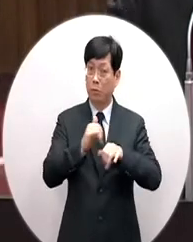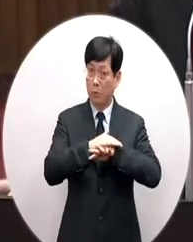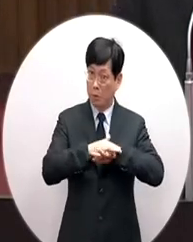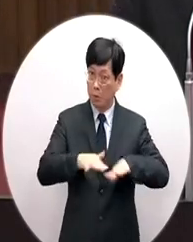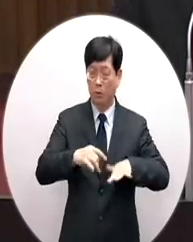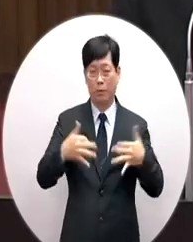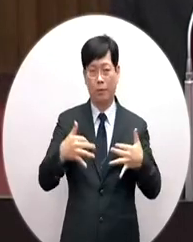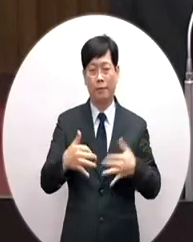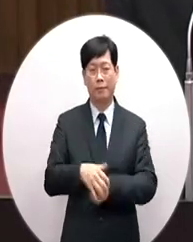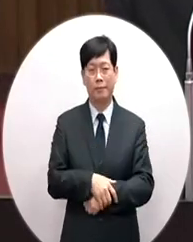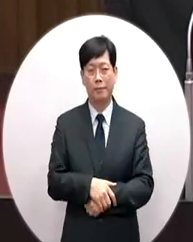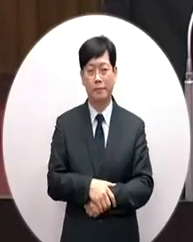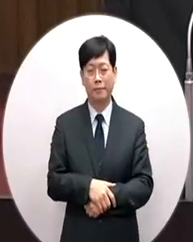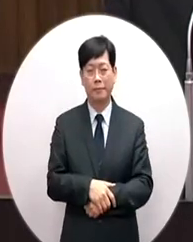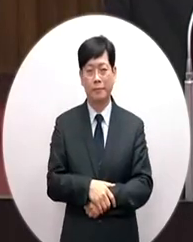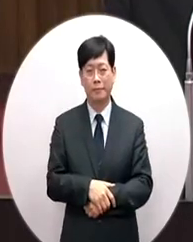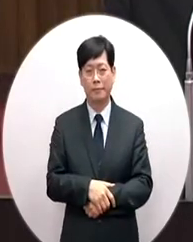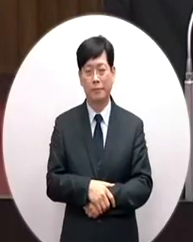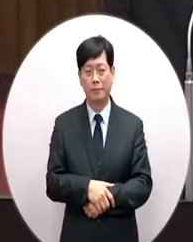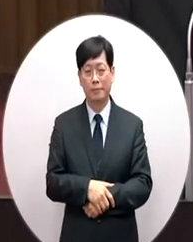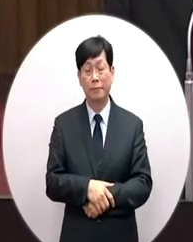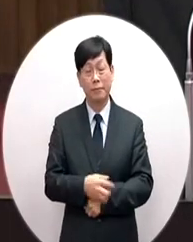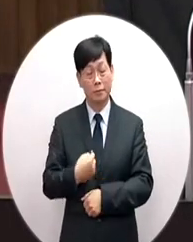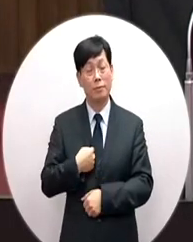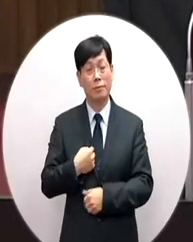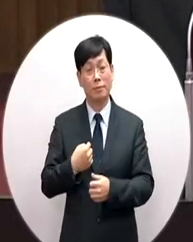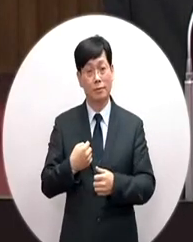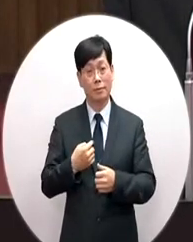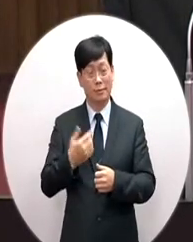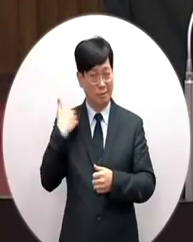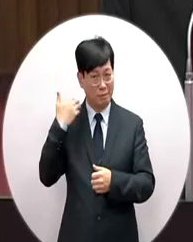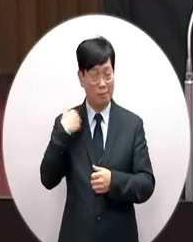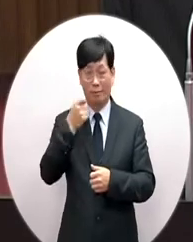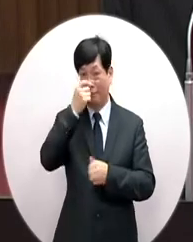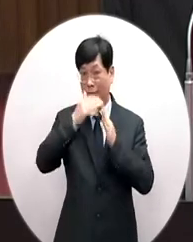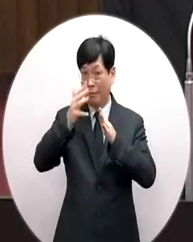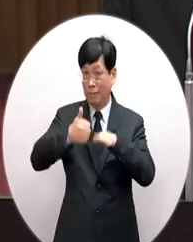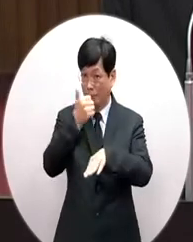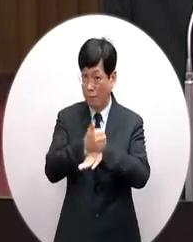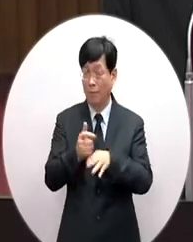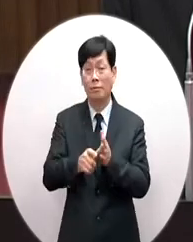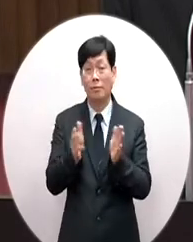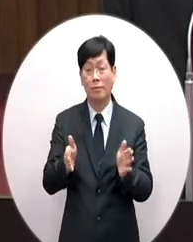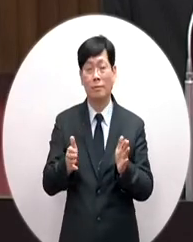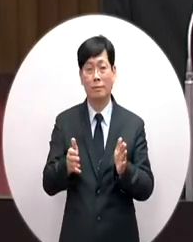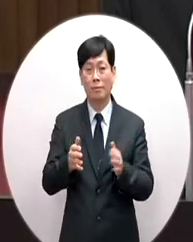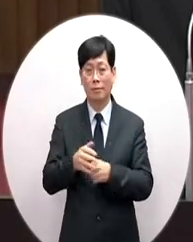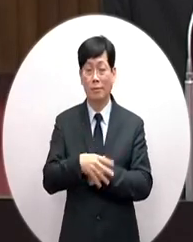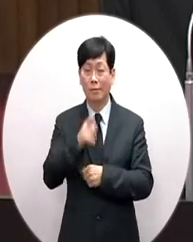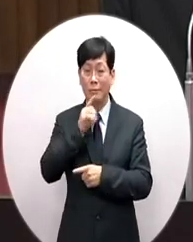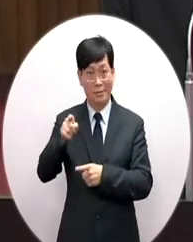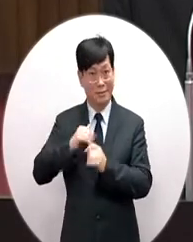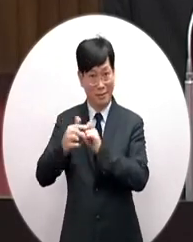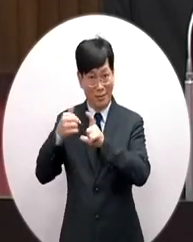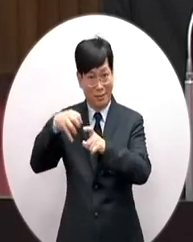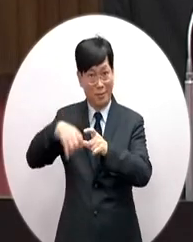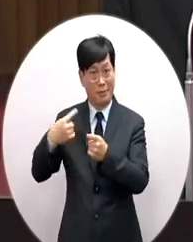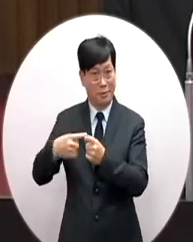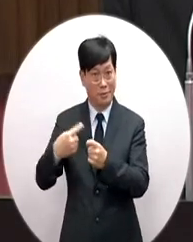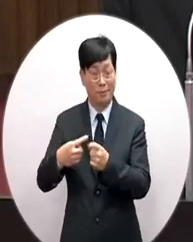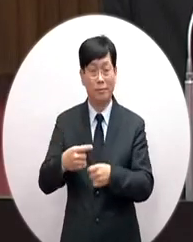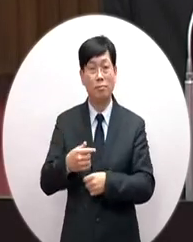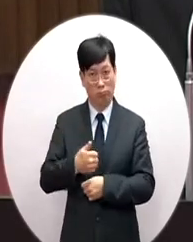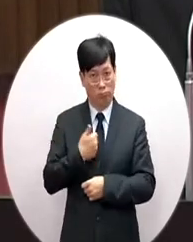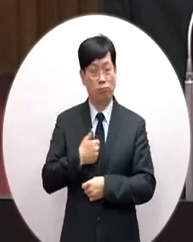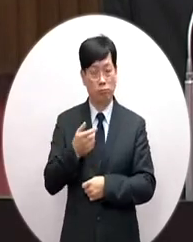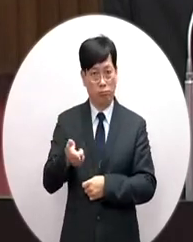安定的力量在里面。那我在不管是我在当台南市市长，你刚刚提到了四安社区的米啊， 就是、